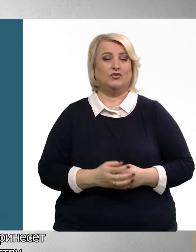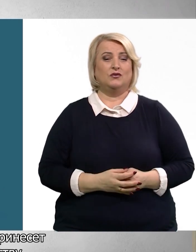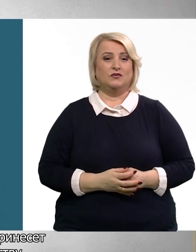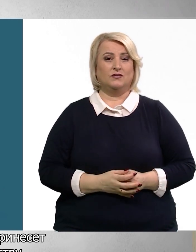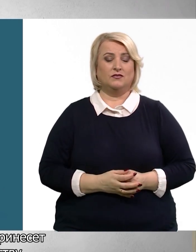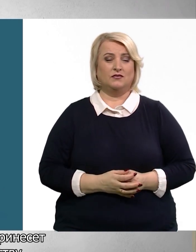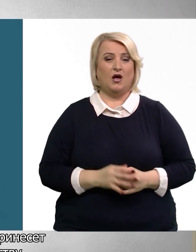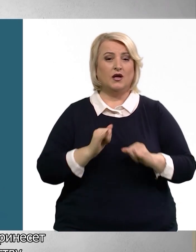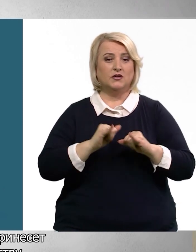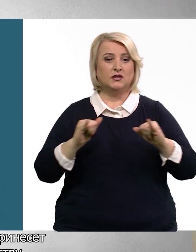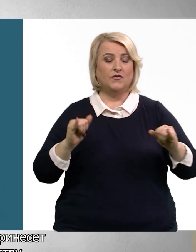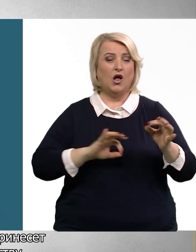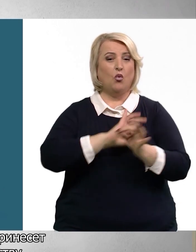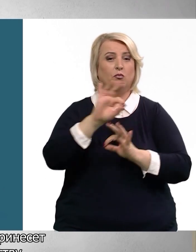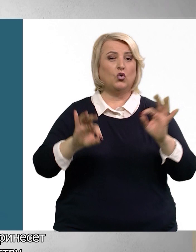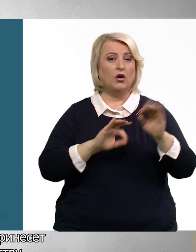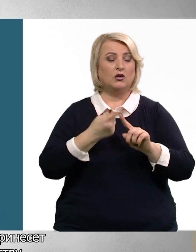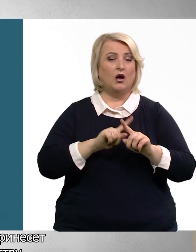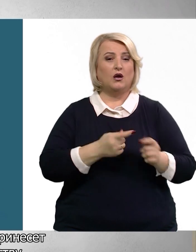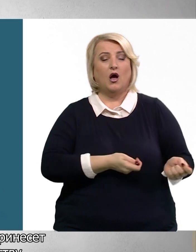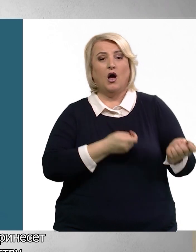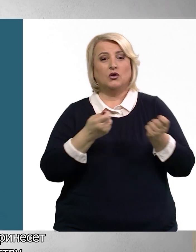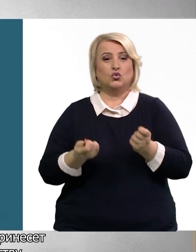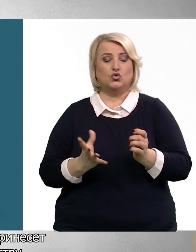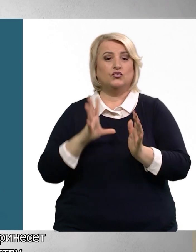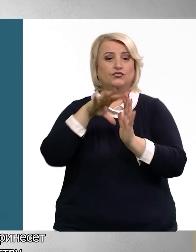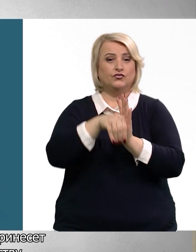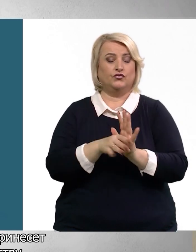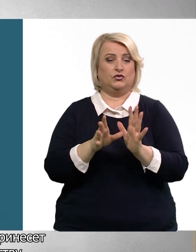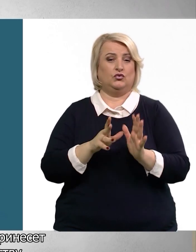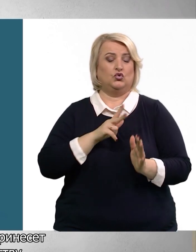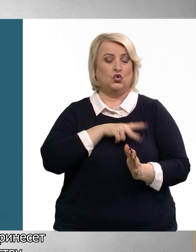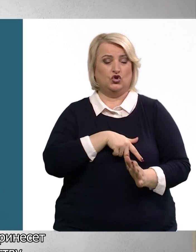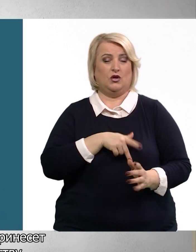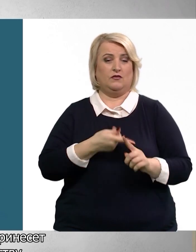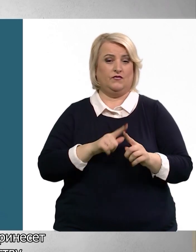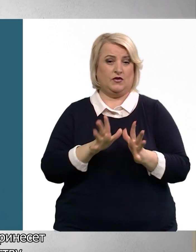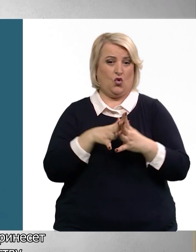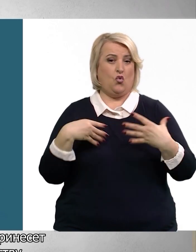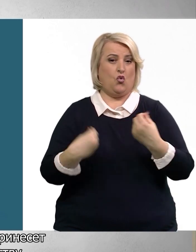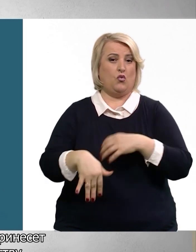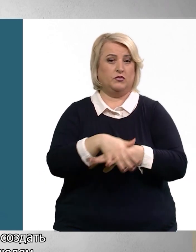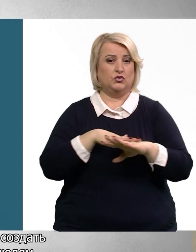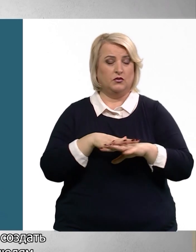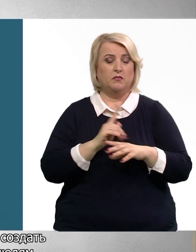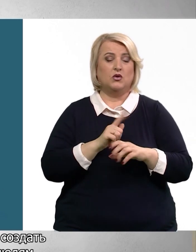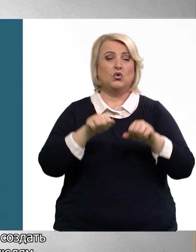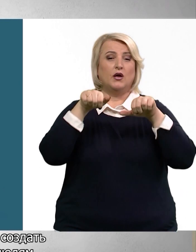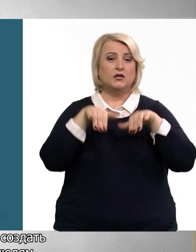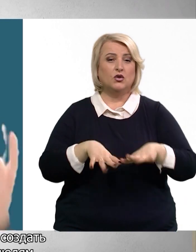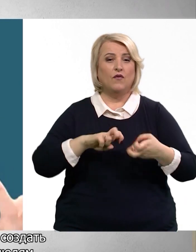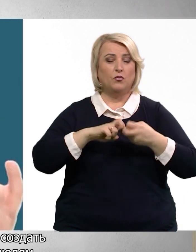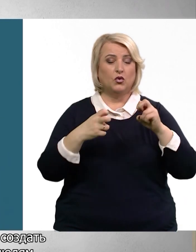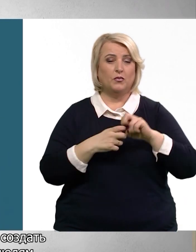face, a dezvolta un proiect care aduce un aport social în comunitatea respectivă, pentru a rezolva